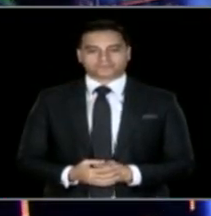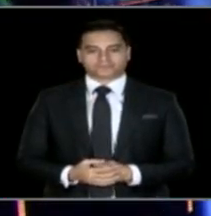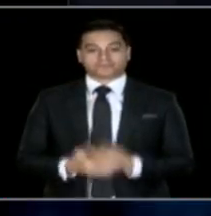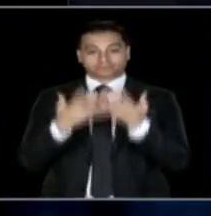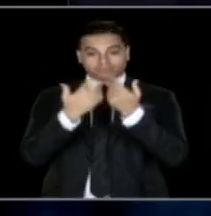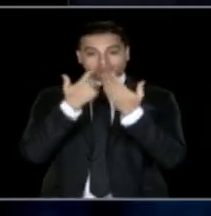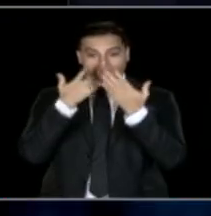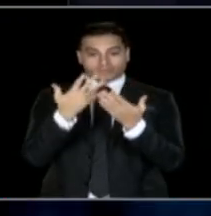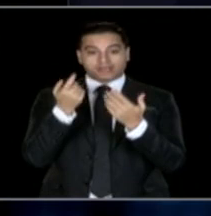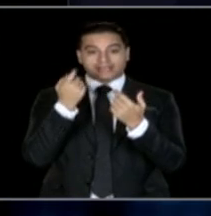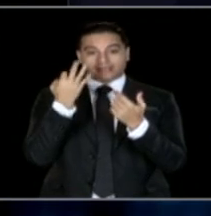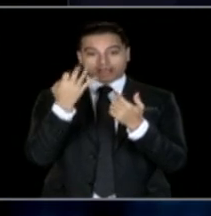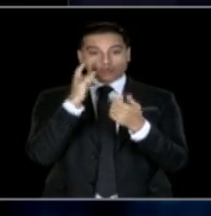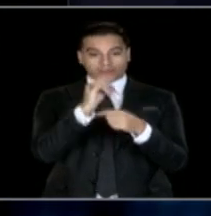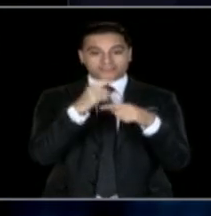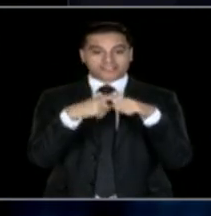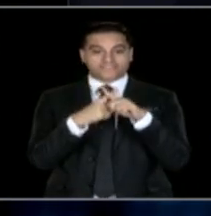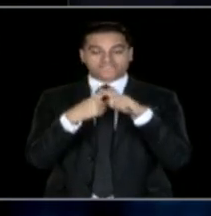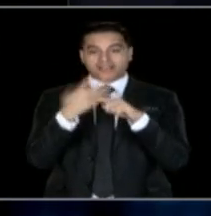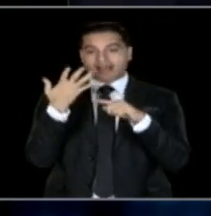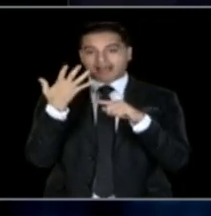حل مسألة الآتية: 53